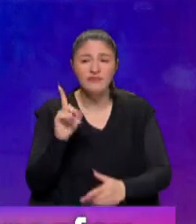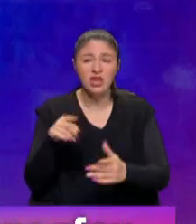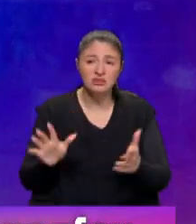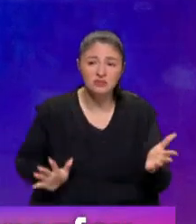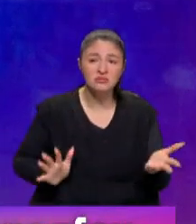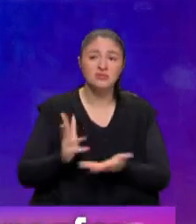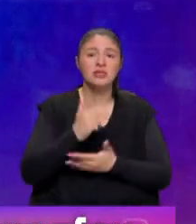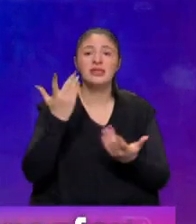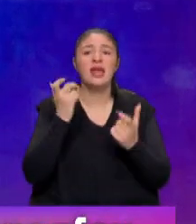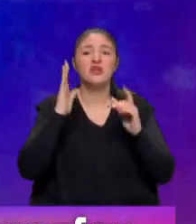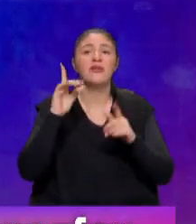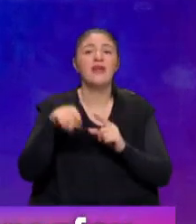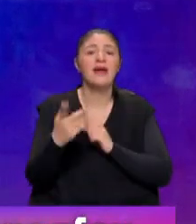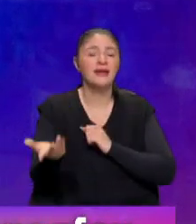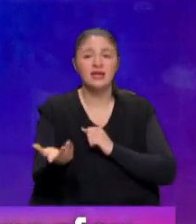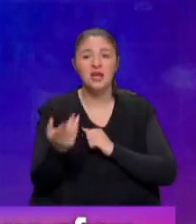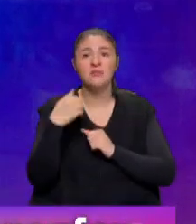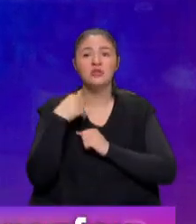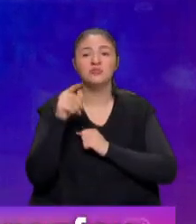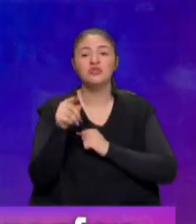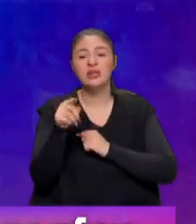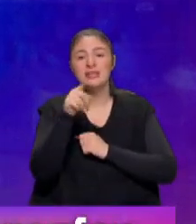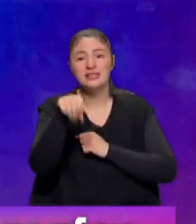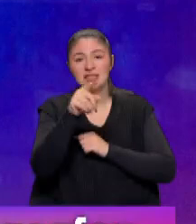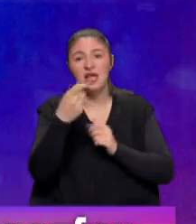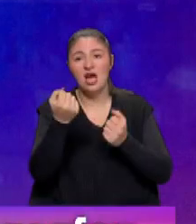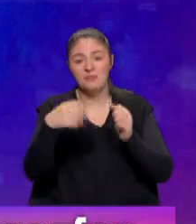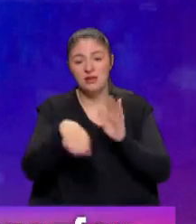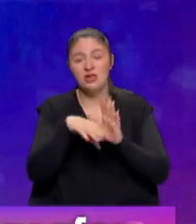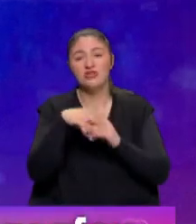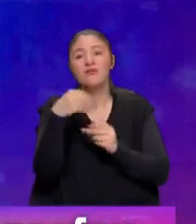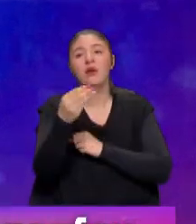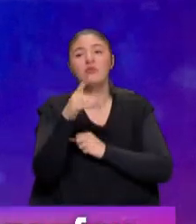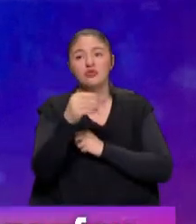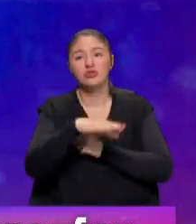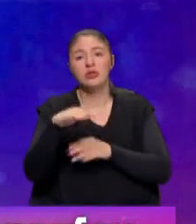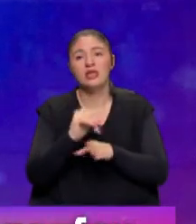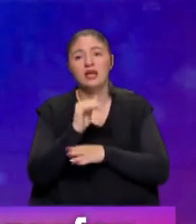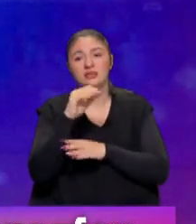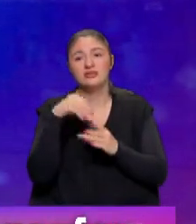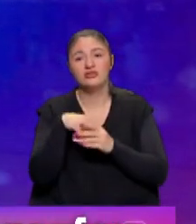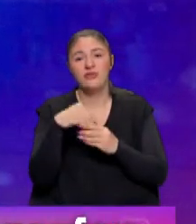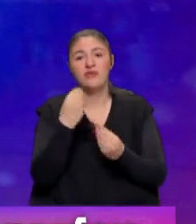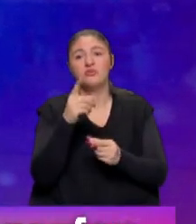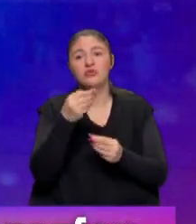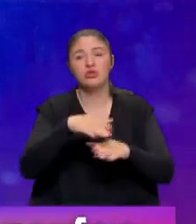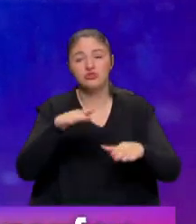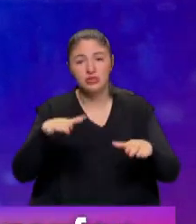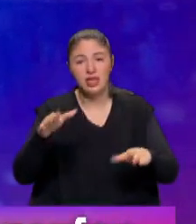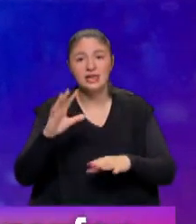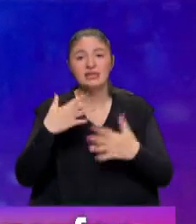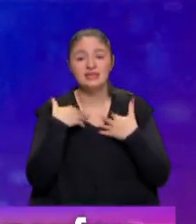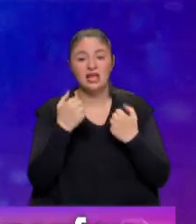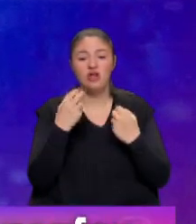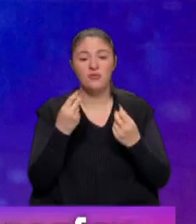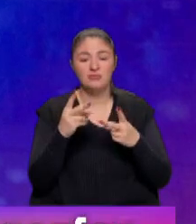toplanıyor. Nereye gidiyor vergiler? Biz bunları sizin makam araçlarınız için vermiyoruz. Bu çocuklar yaşasın diye. Bu çocuklar